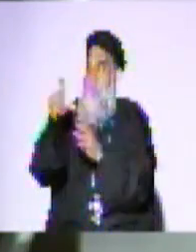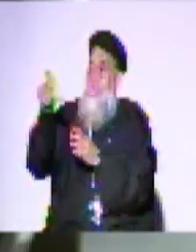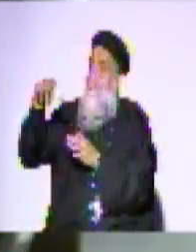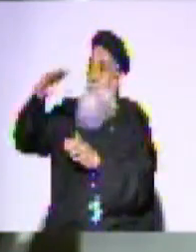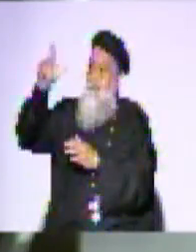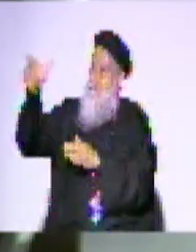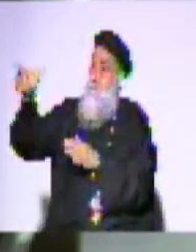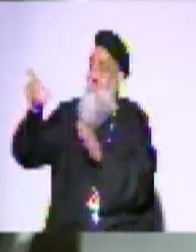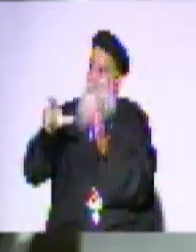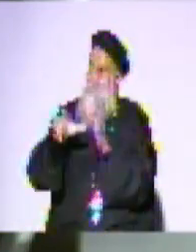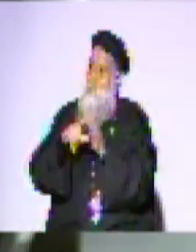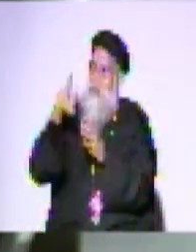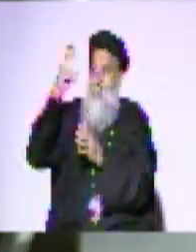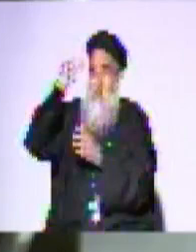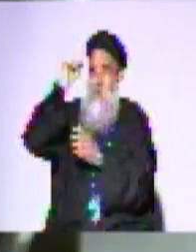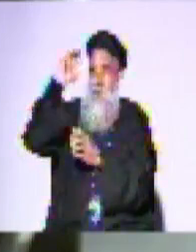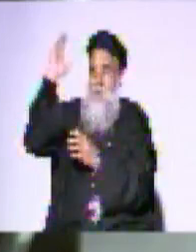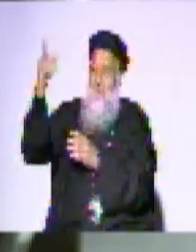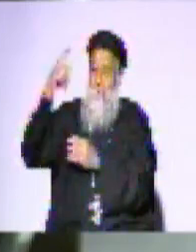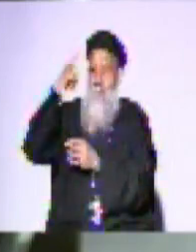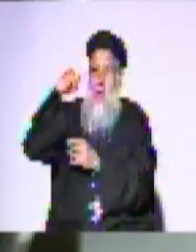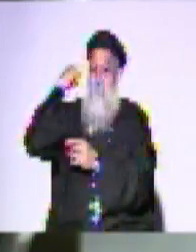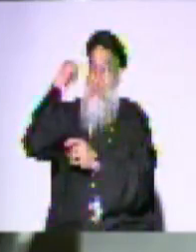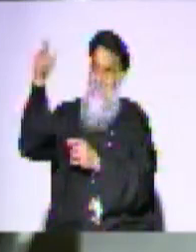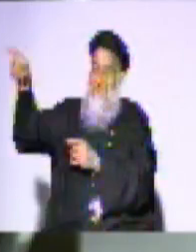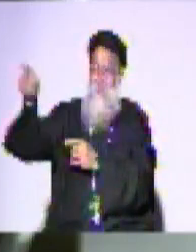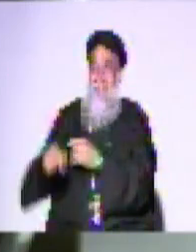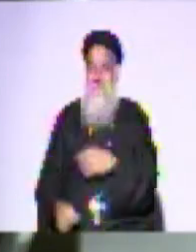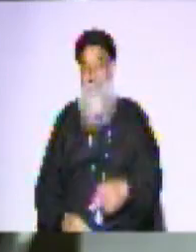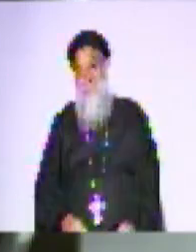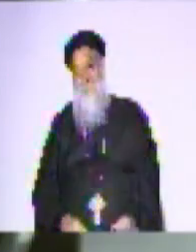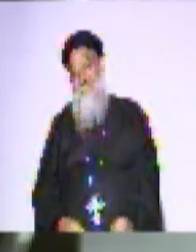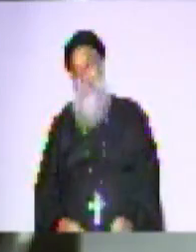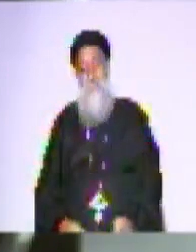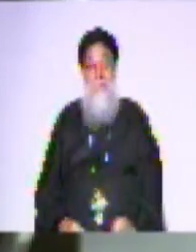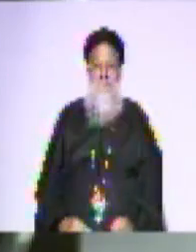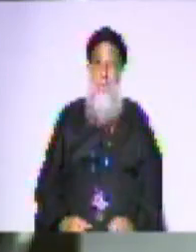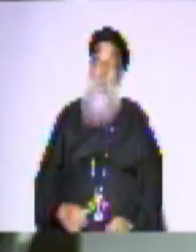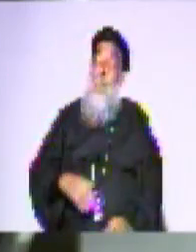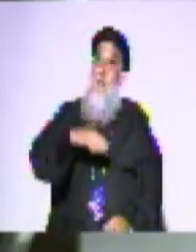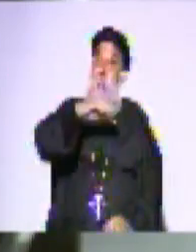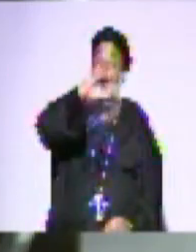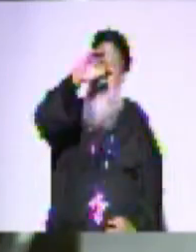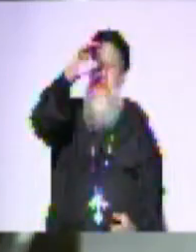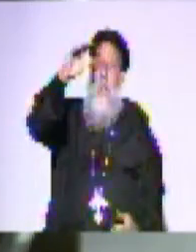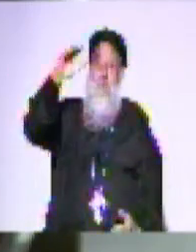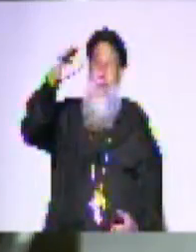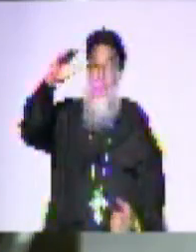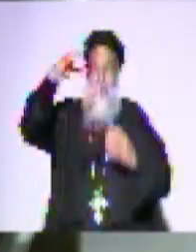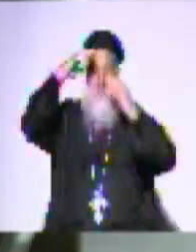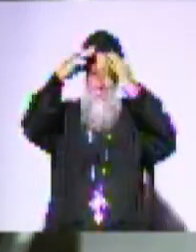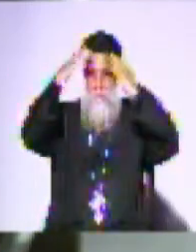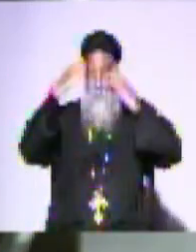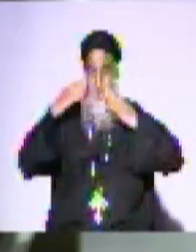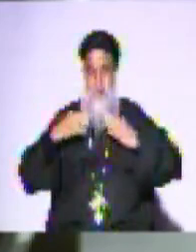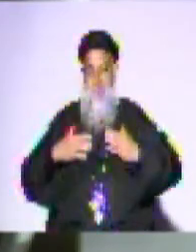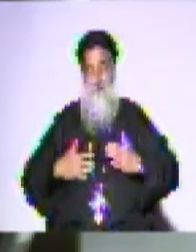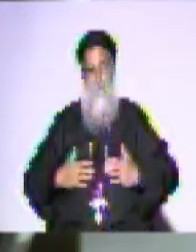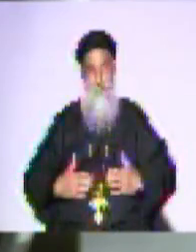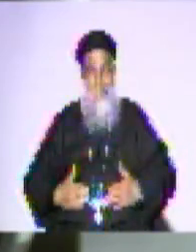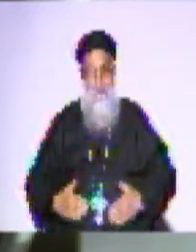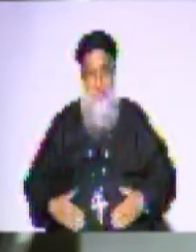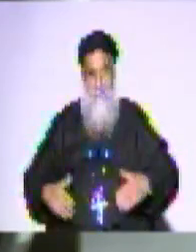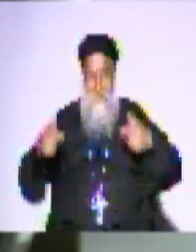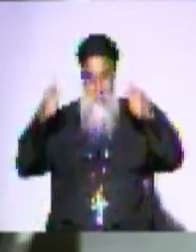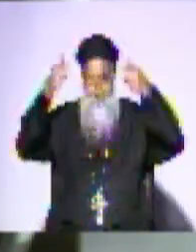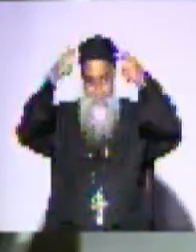كده تميز خاص يعني. فلما تجلى بقى حتى في الجسد في